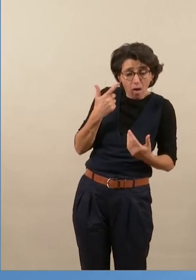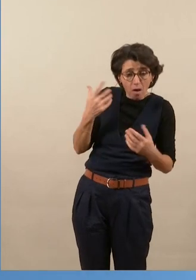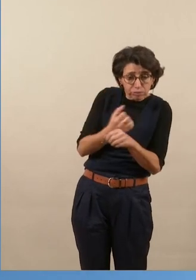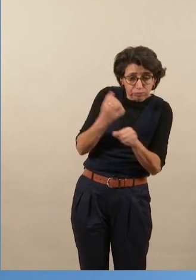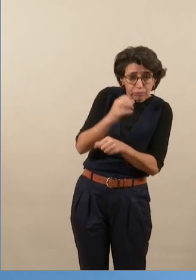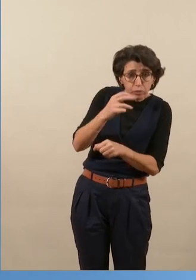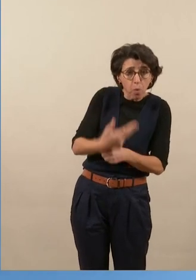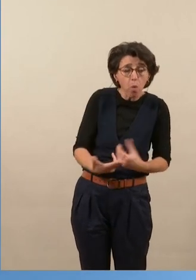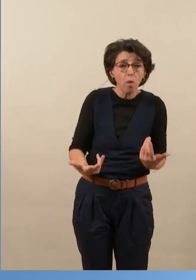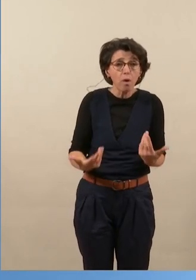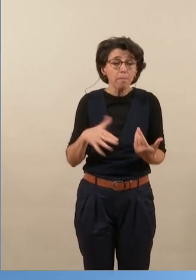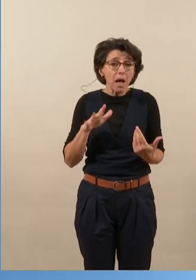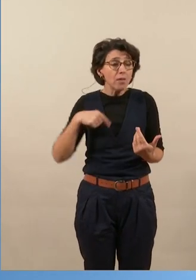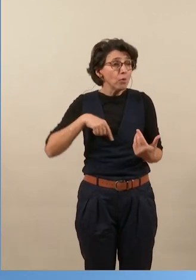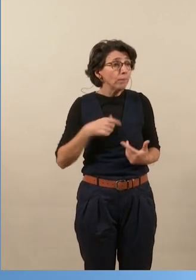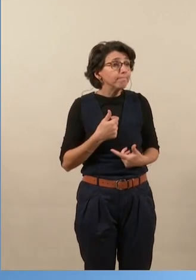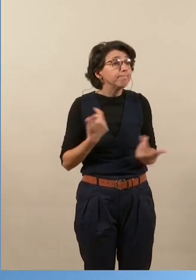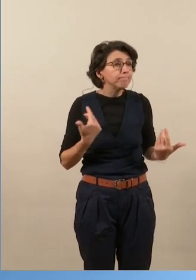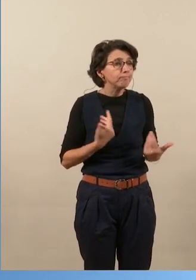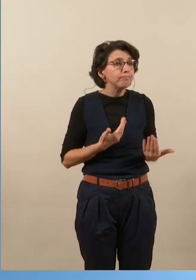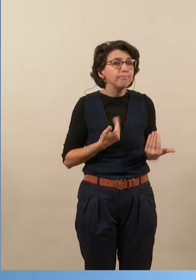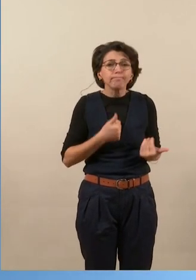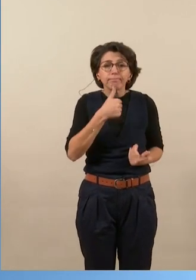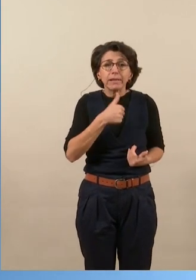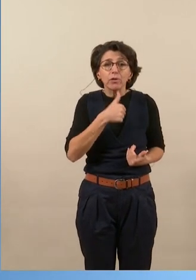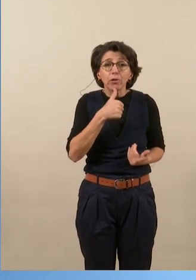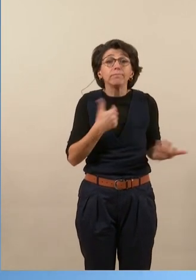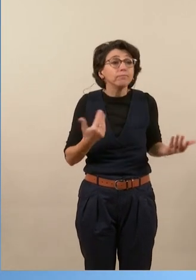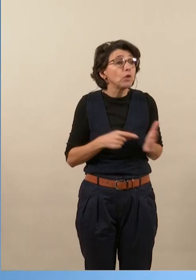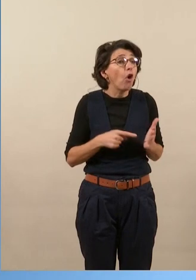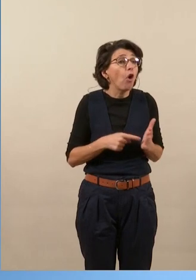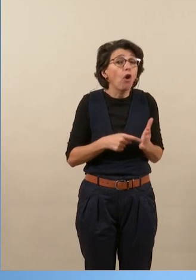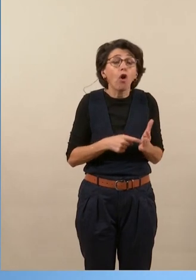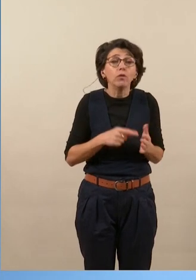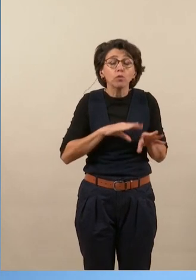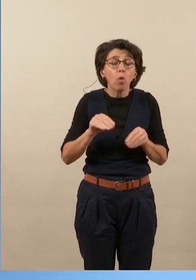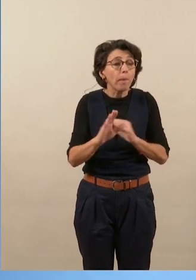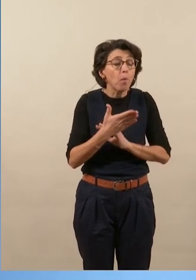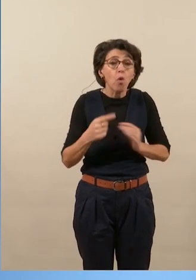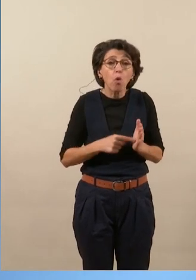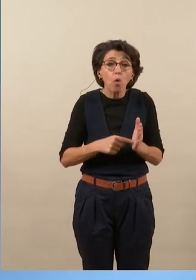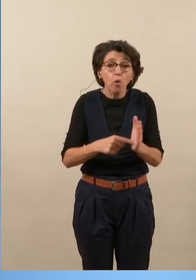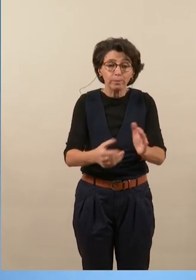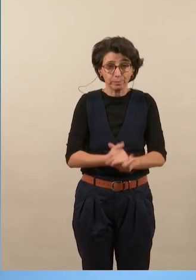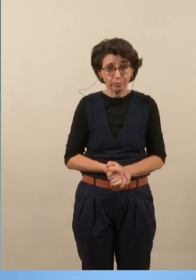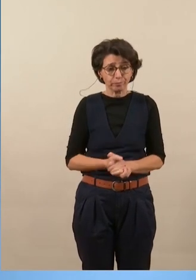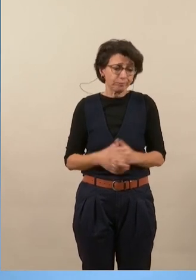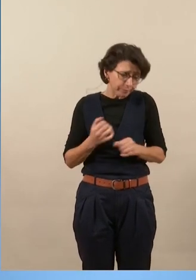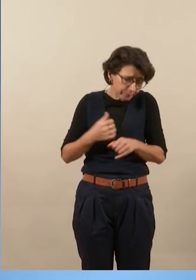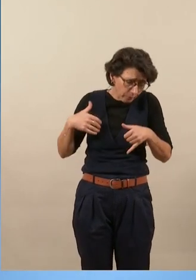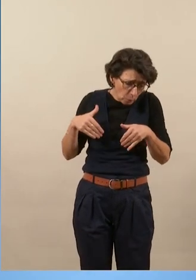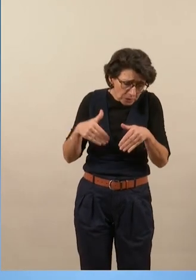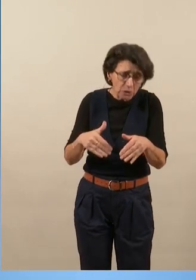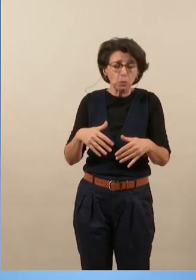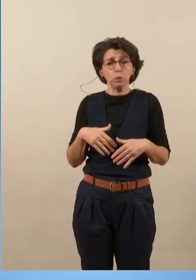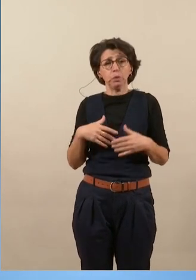même une partie on reste sur notre fin voilà donc le travail continue on poursuit on implique